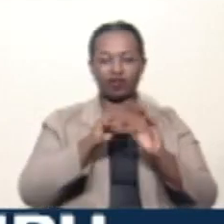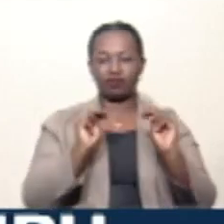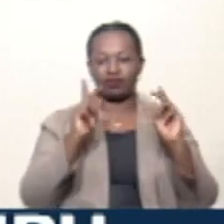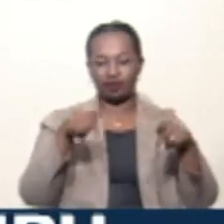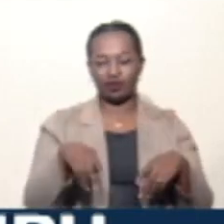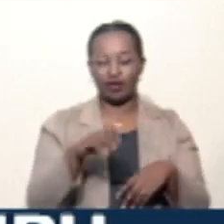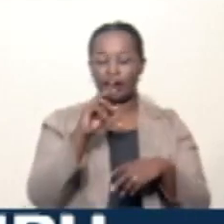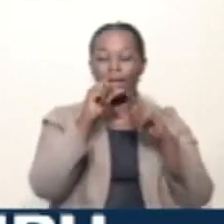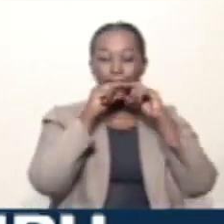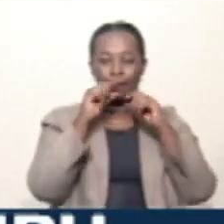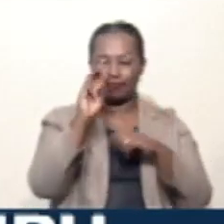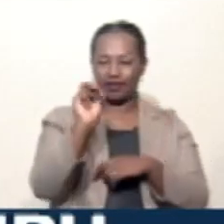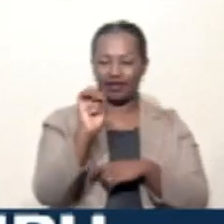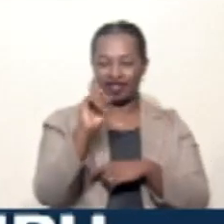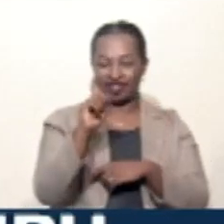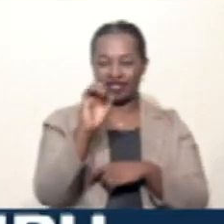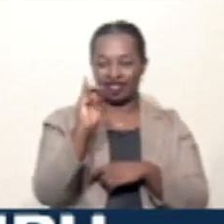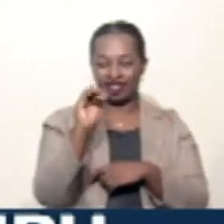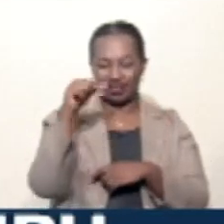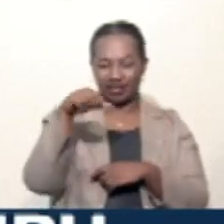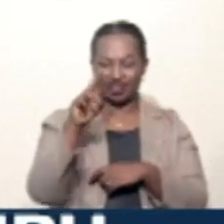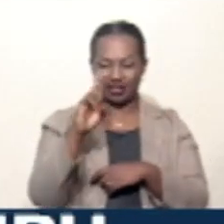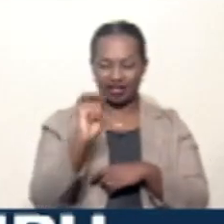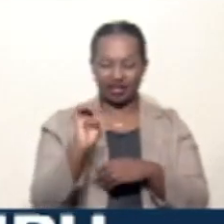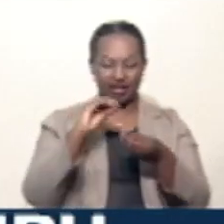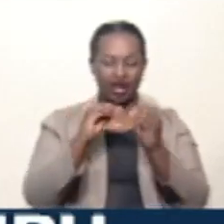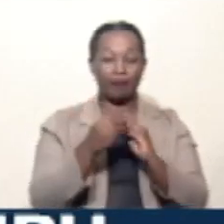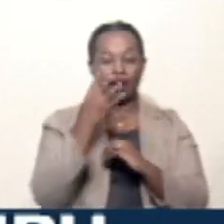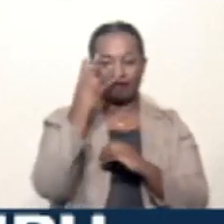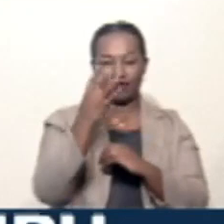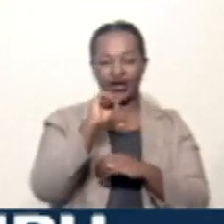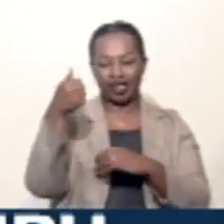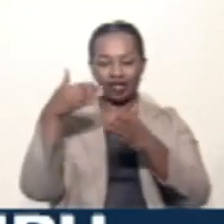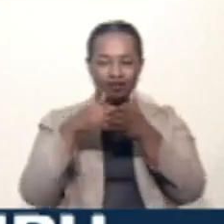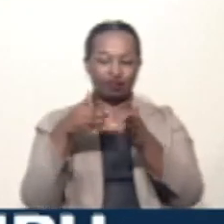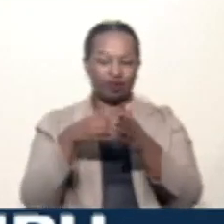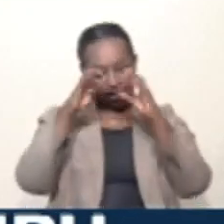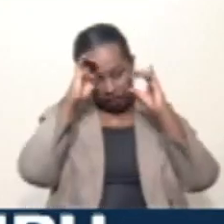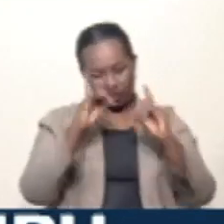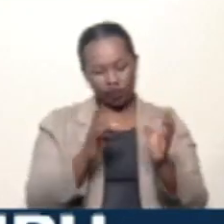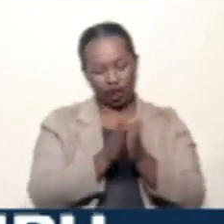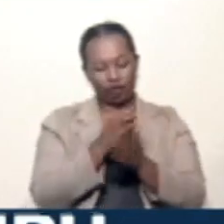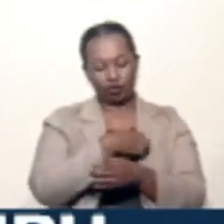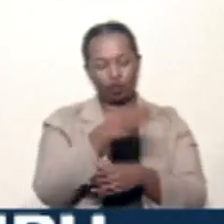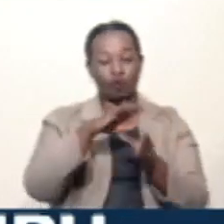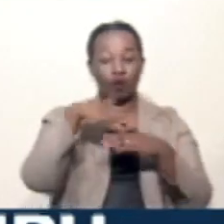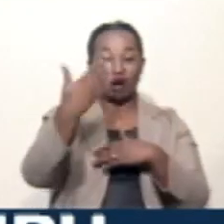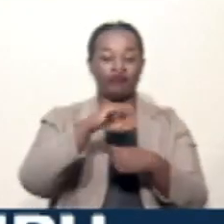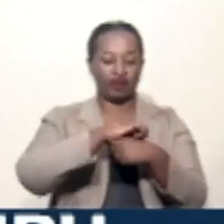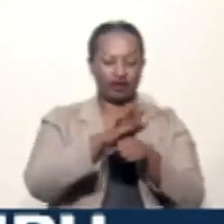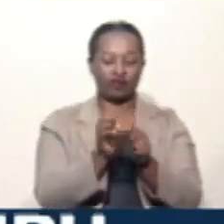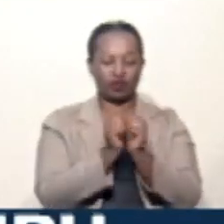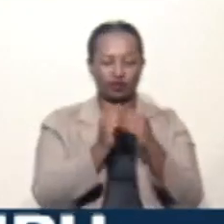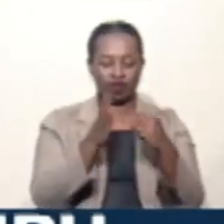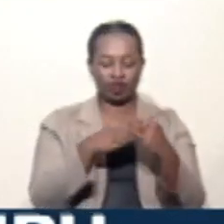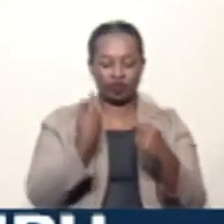ikaza ku mwanya wa kane ku isi. Indi mbogamizi nanone ni uburezi ndetse n'ubukungu nyuma ya COVID-19. Ubwo rero tugomba gusubira mu